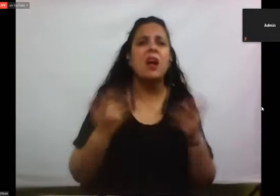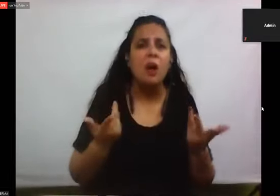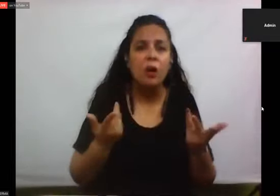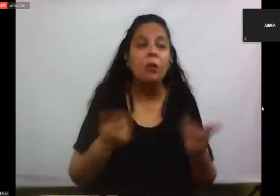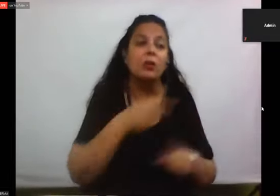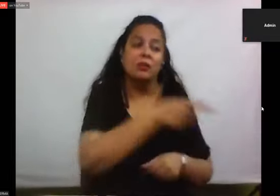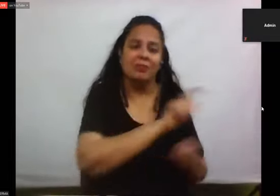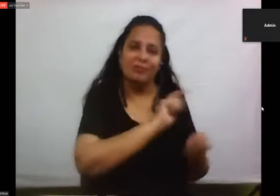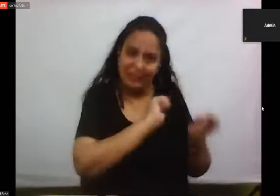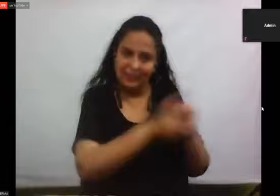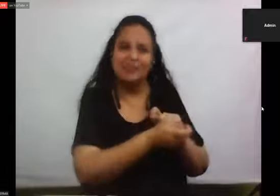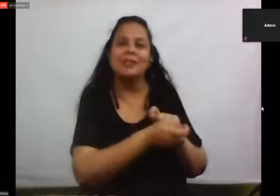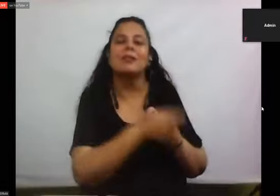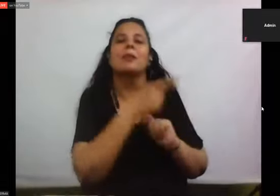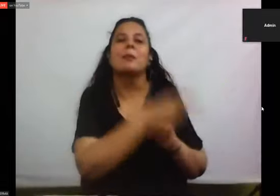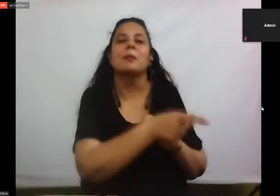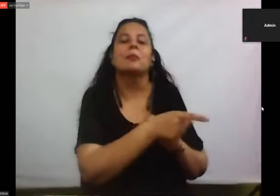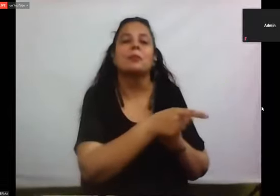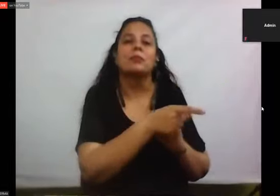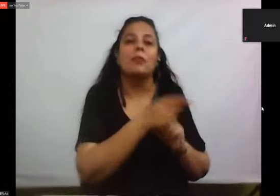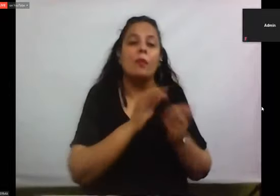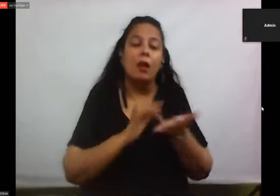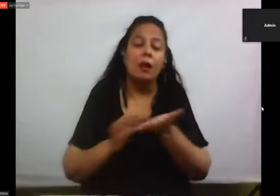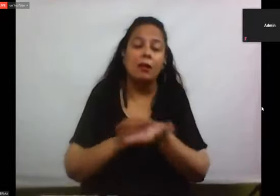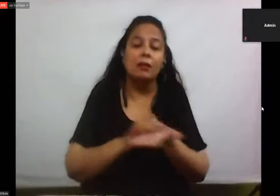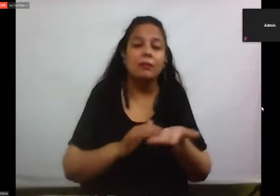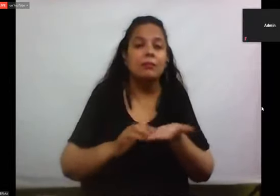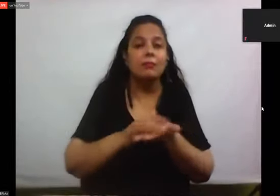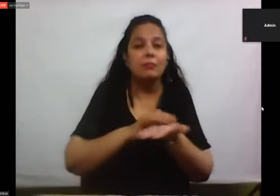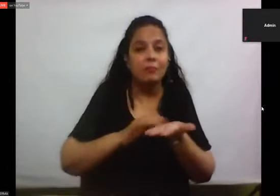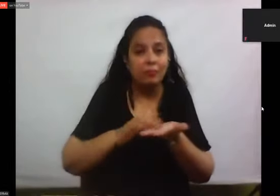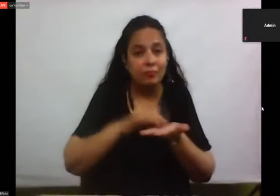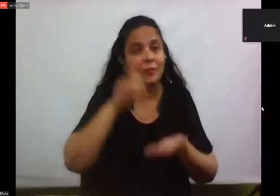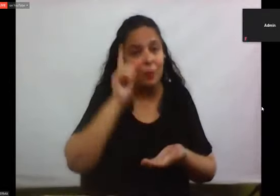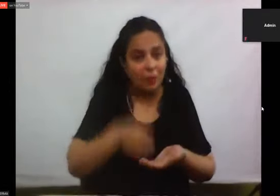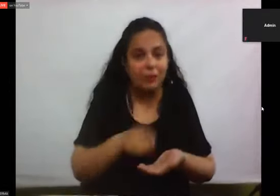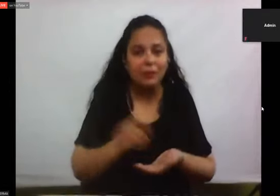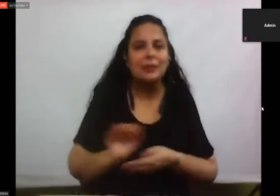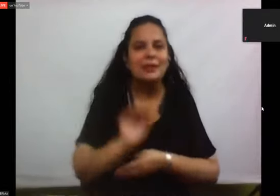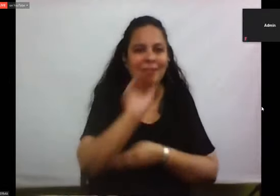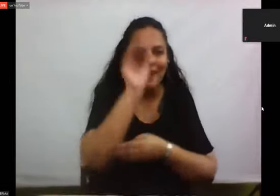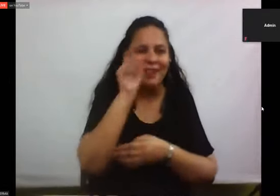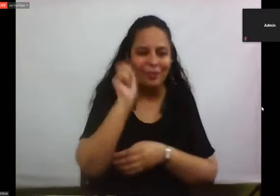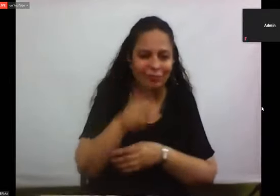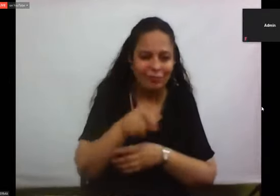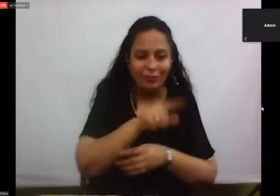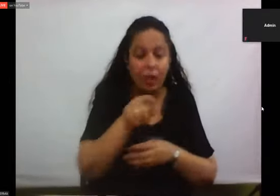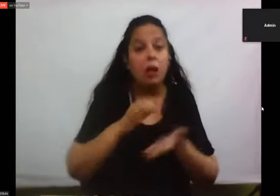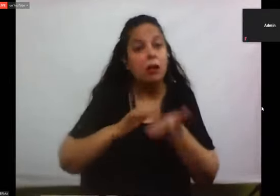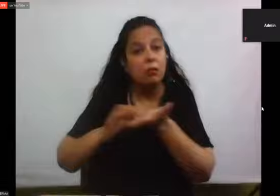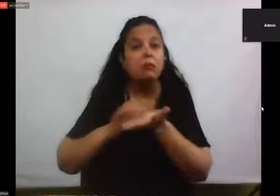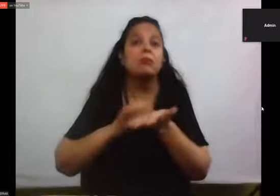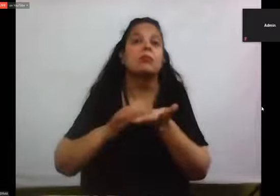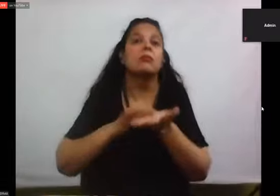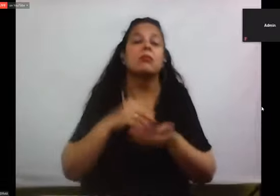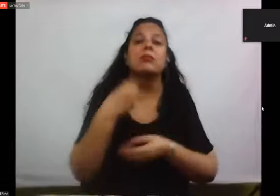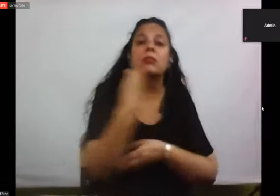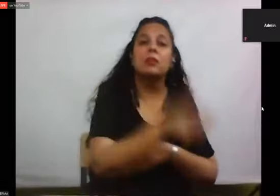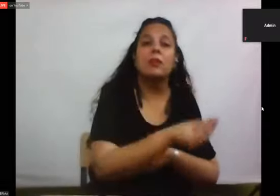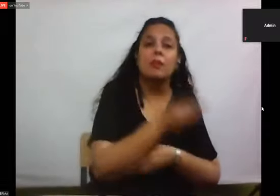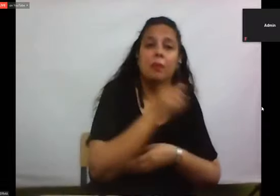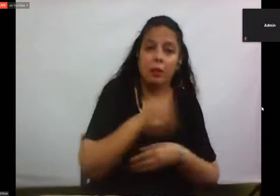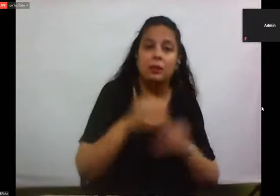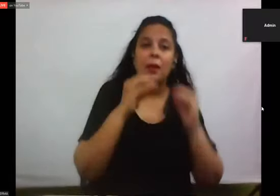विथ अ मार्क्ड ब्रेल चेस, अगर वो ब्रेल पढ़ता है तो वी हैव टू मॉडिफाई द थिंग्स विच